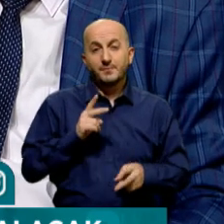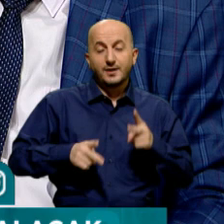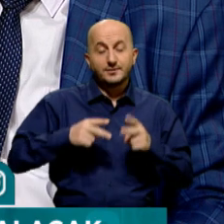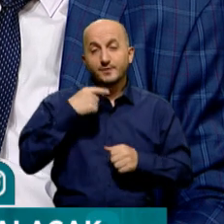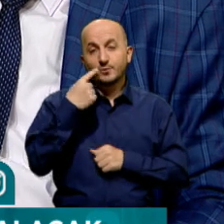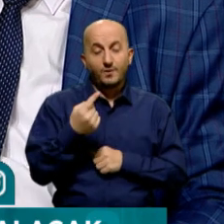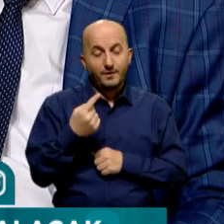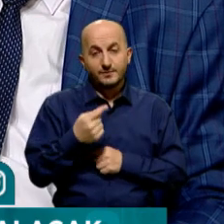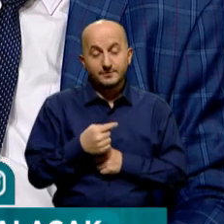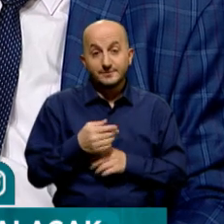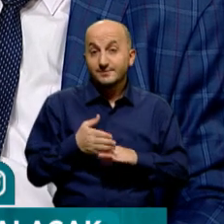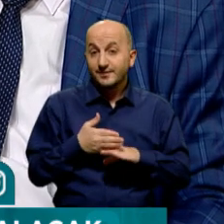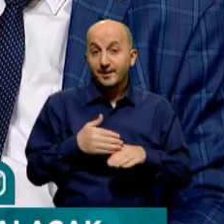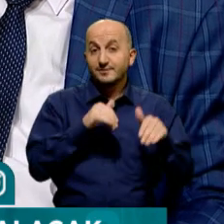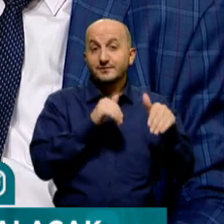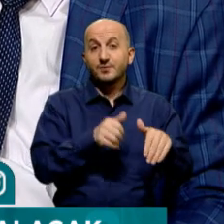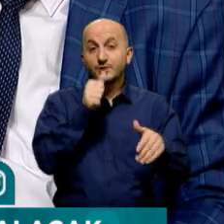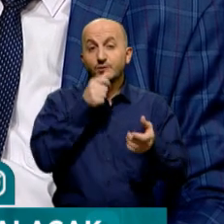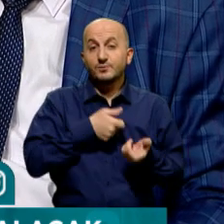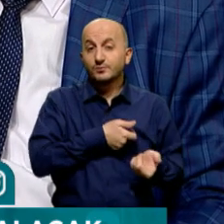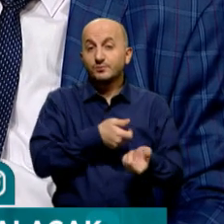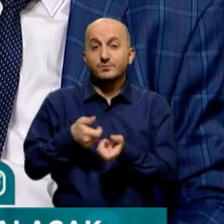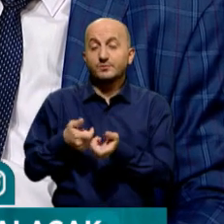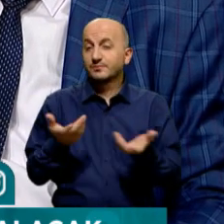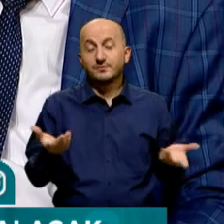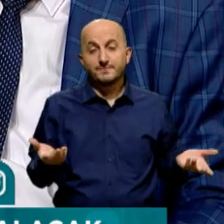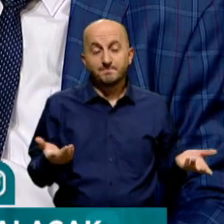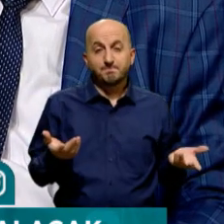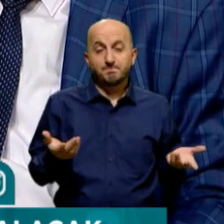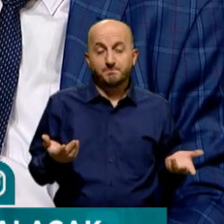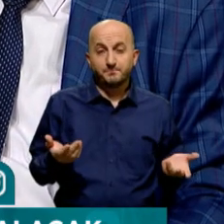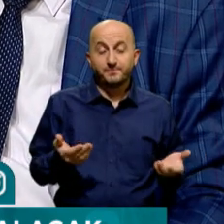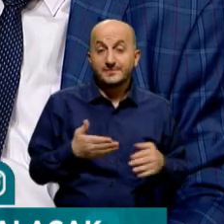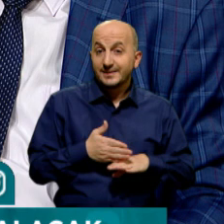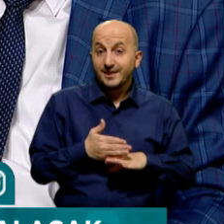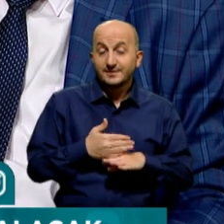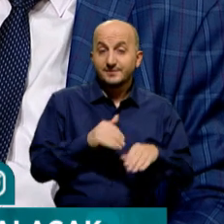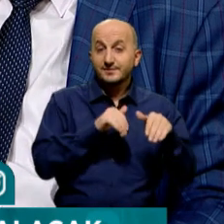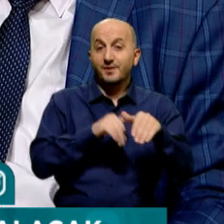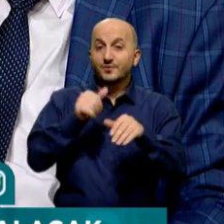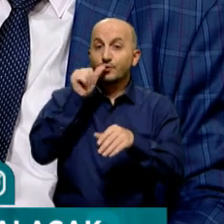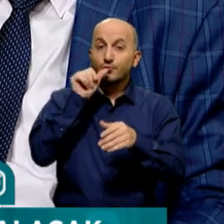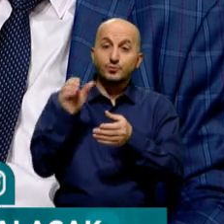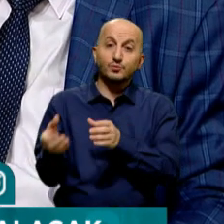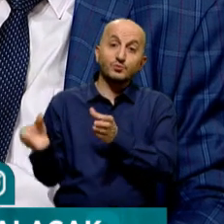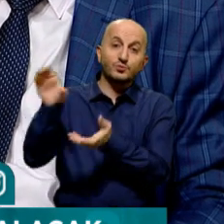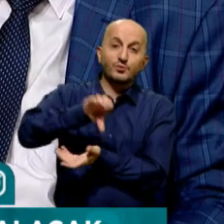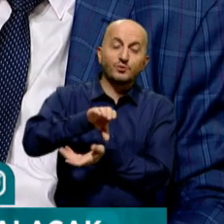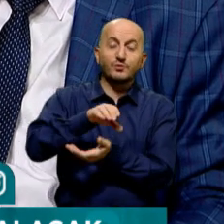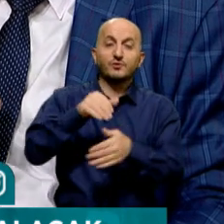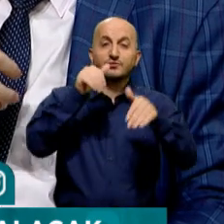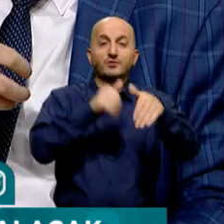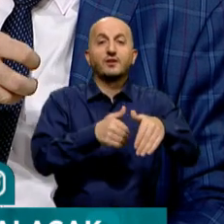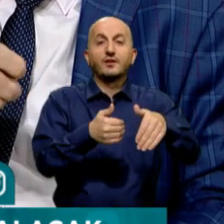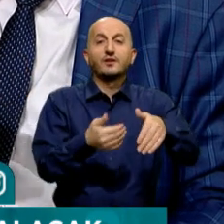diyorlar ya hani niye kabirlere su döküyorlar hocam? Niye kabire cenazeyi defnettikten